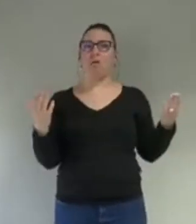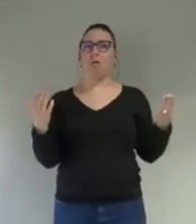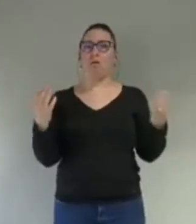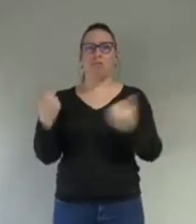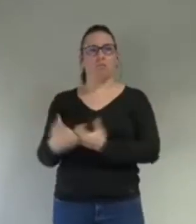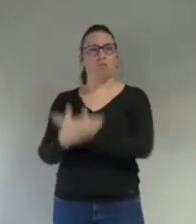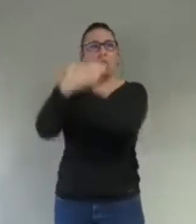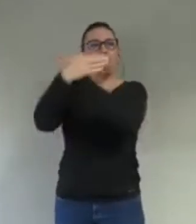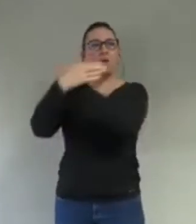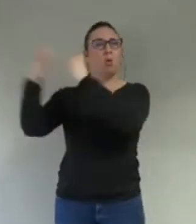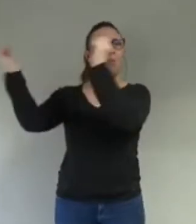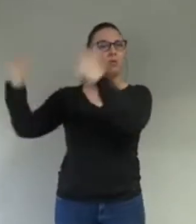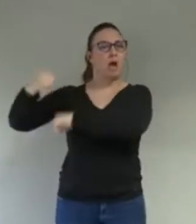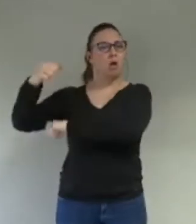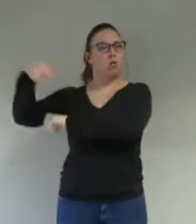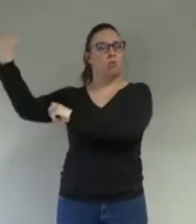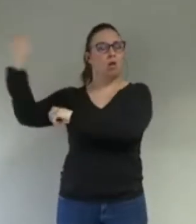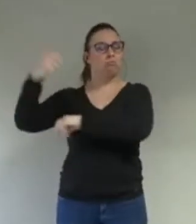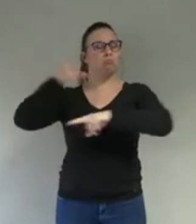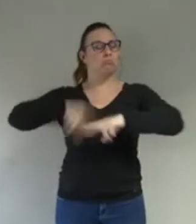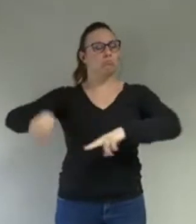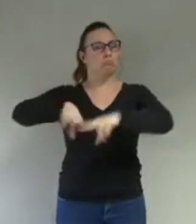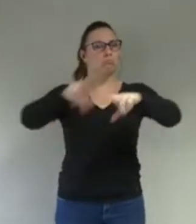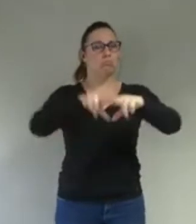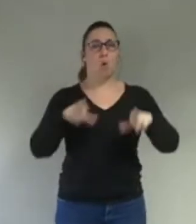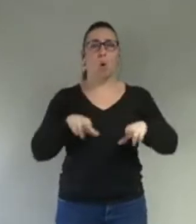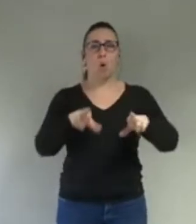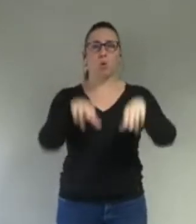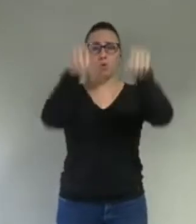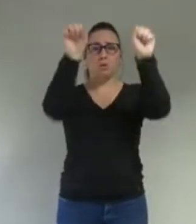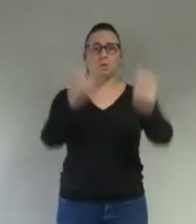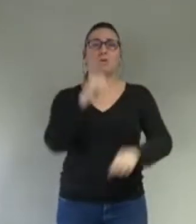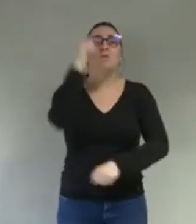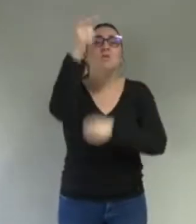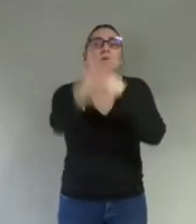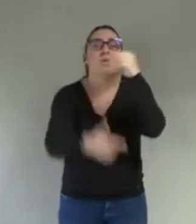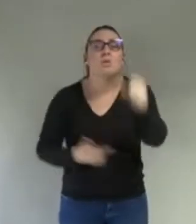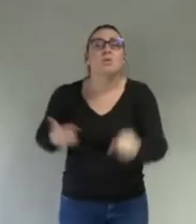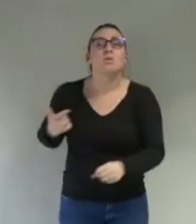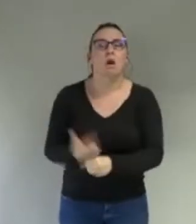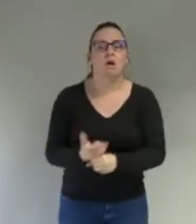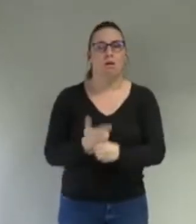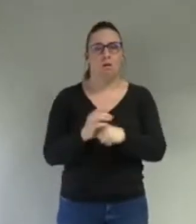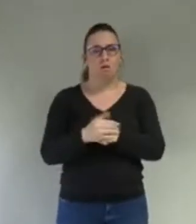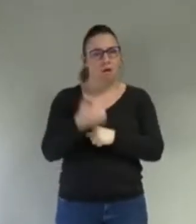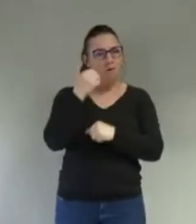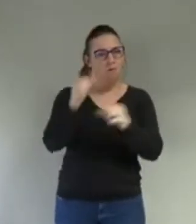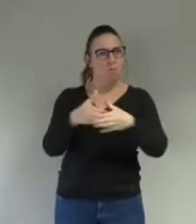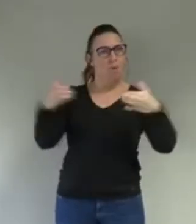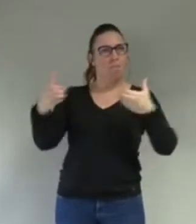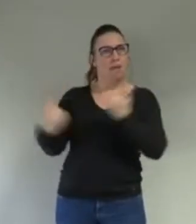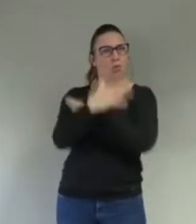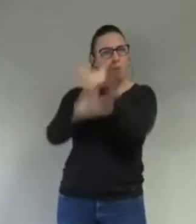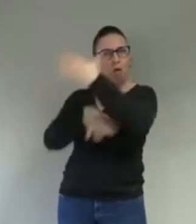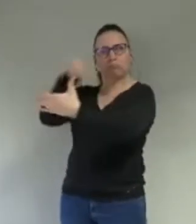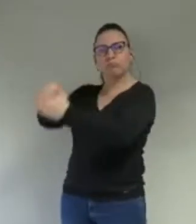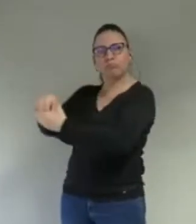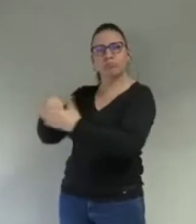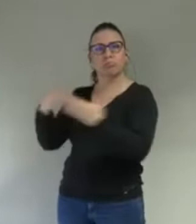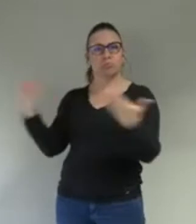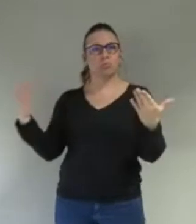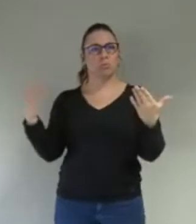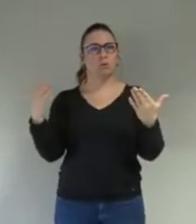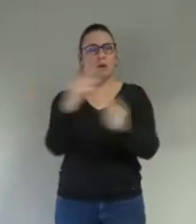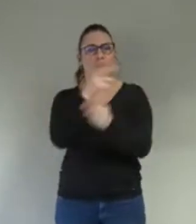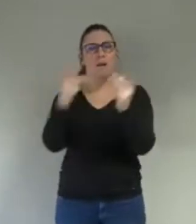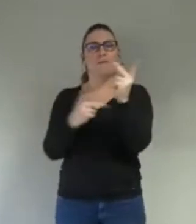décidé unilatéralement des travaux qui fermeront la rue pour 2 ans. Vous faites partie de la majorité métropolitaine. La